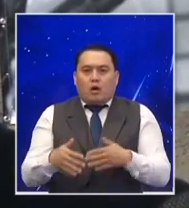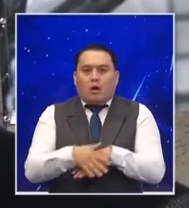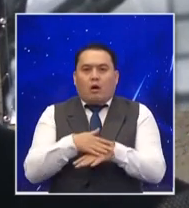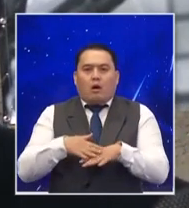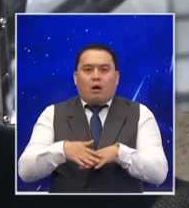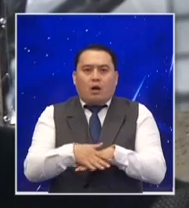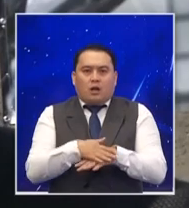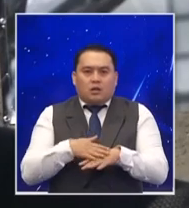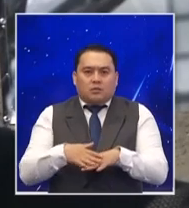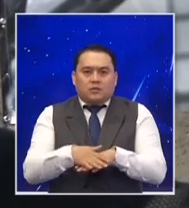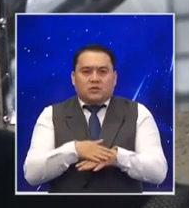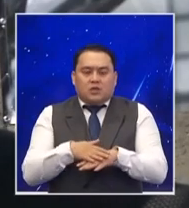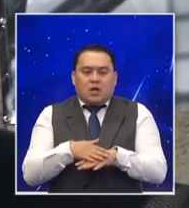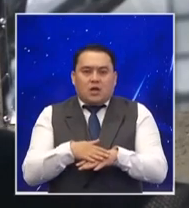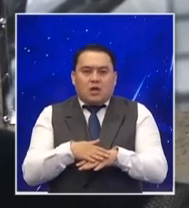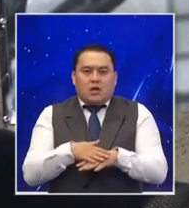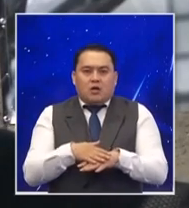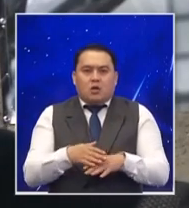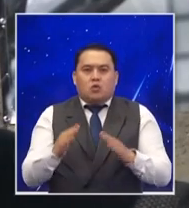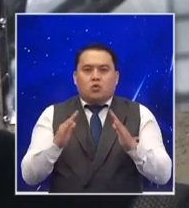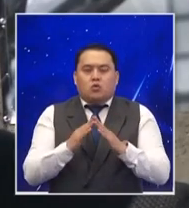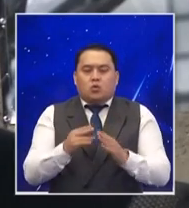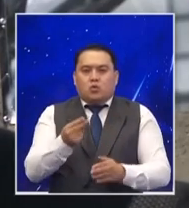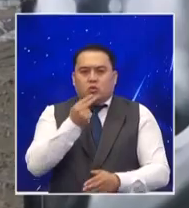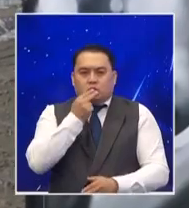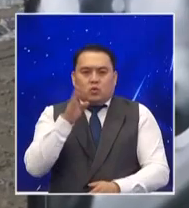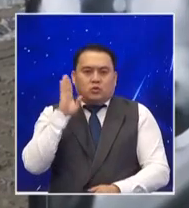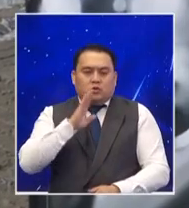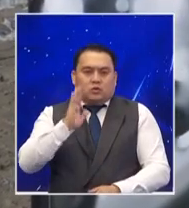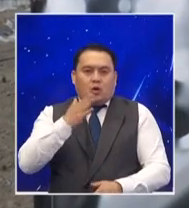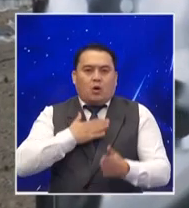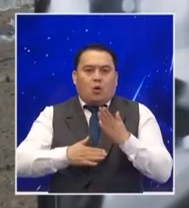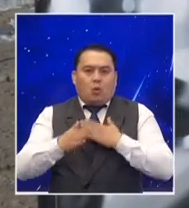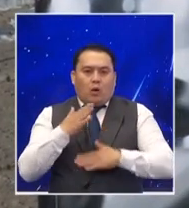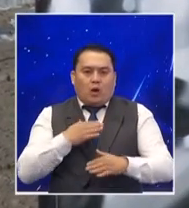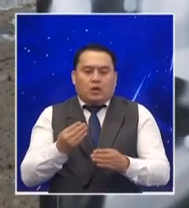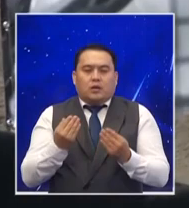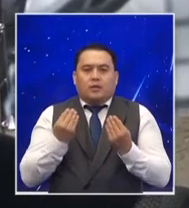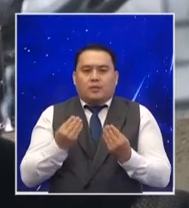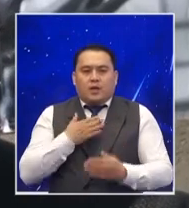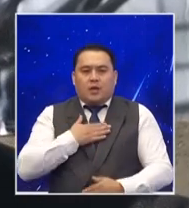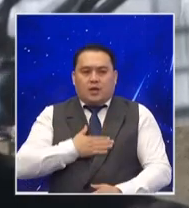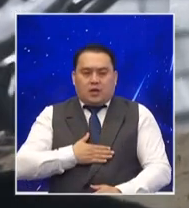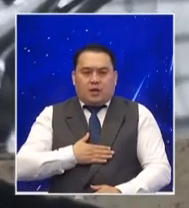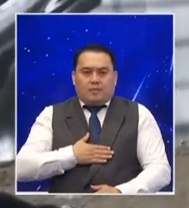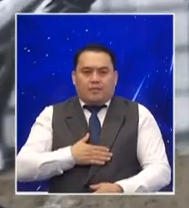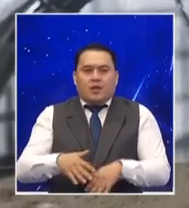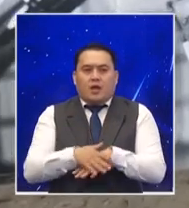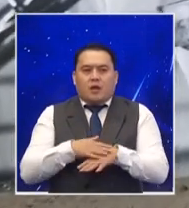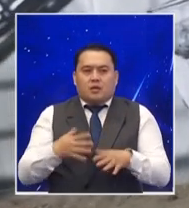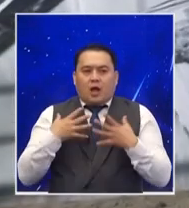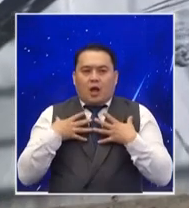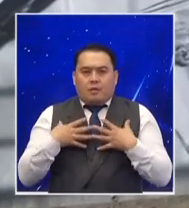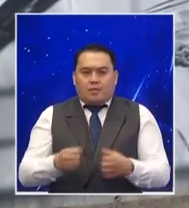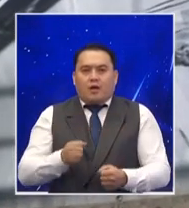халқымызға Шүмекпен енді үйден су ішетін болдық. Қандай қуаныш, қандай береке. Ел жұртымыз аман